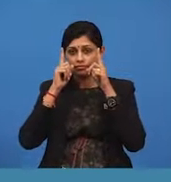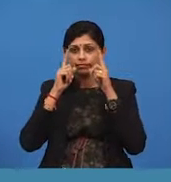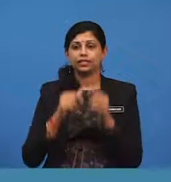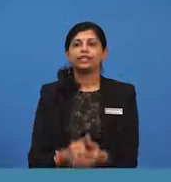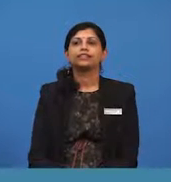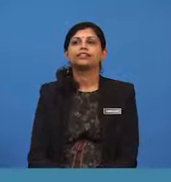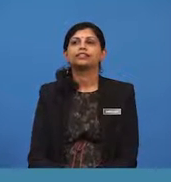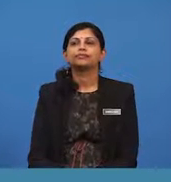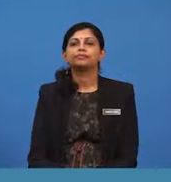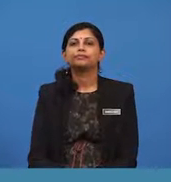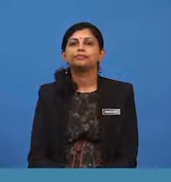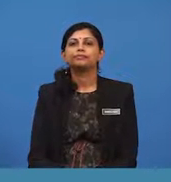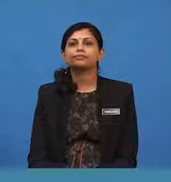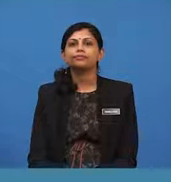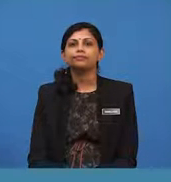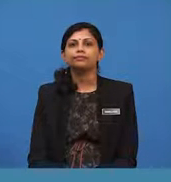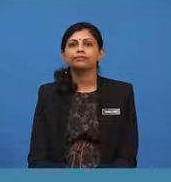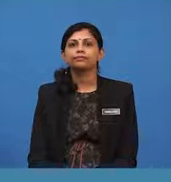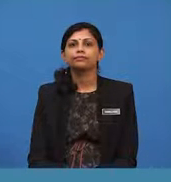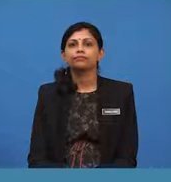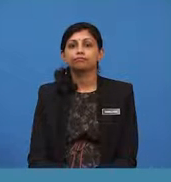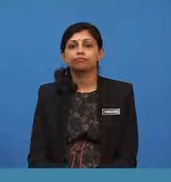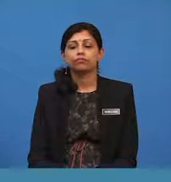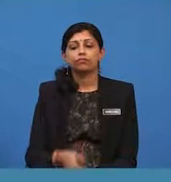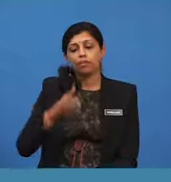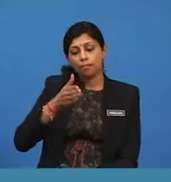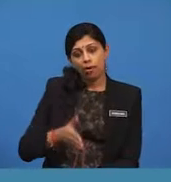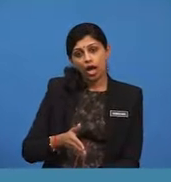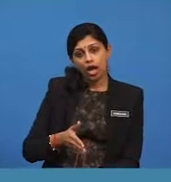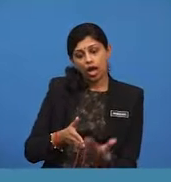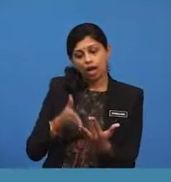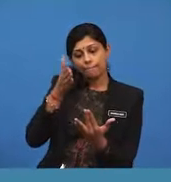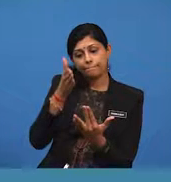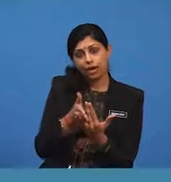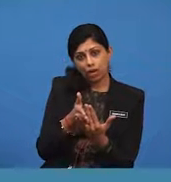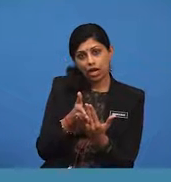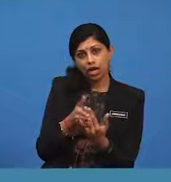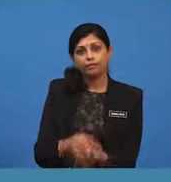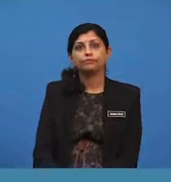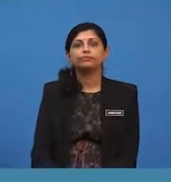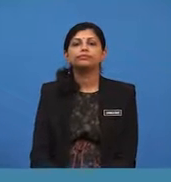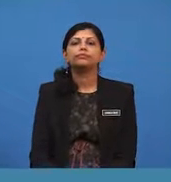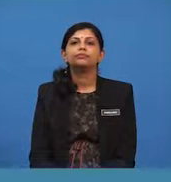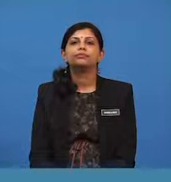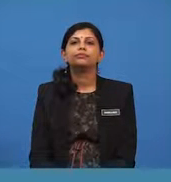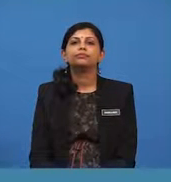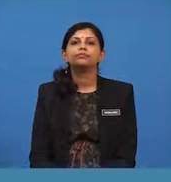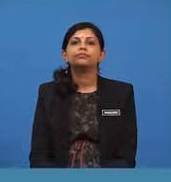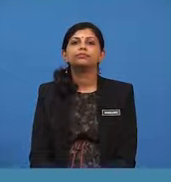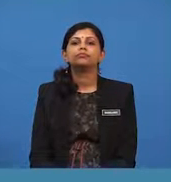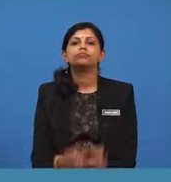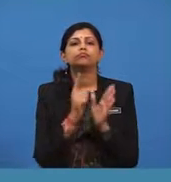Aktiviti pertama, dawai digerakkan ke bawah. Pemerhatian, sebagai contoh,